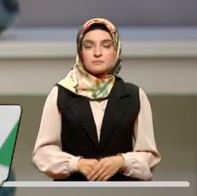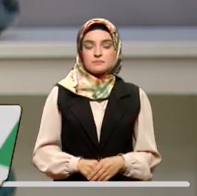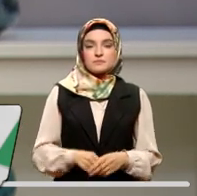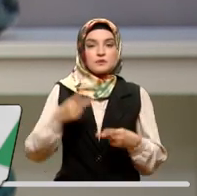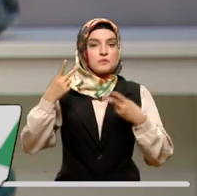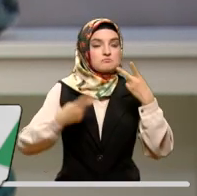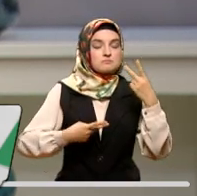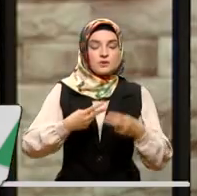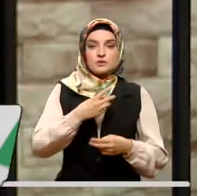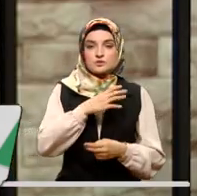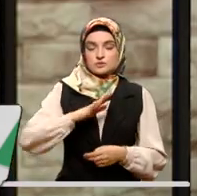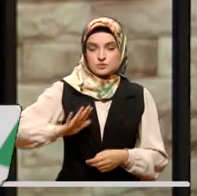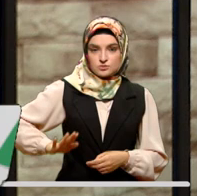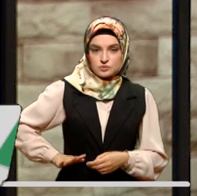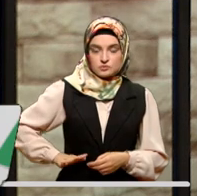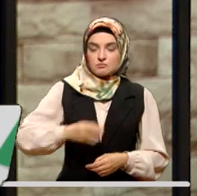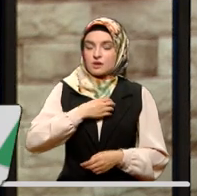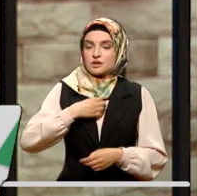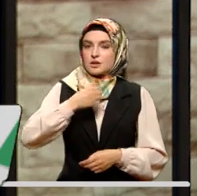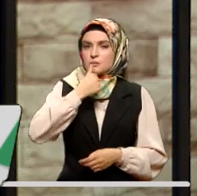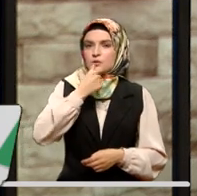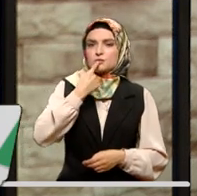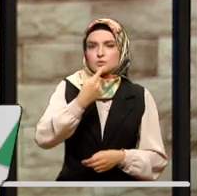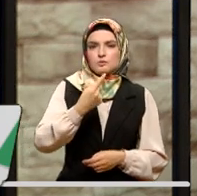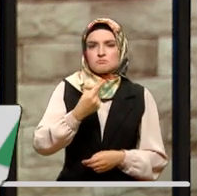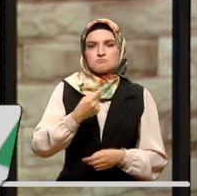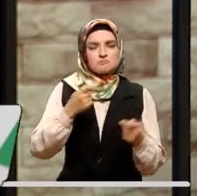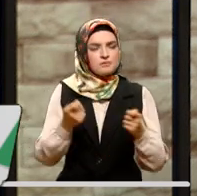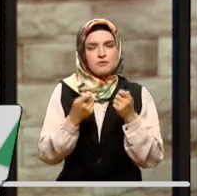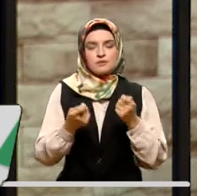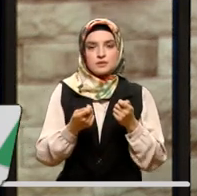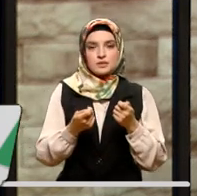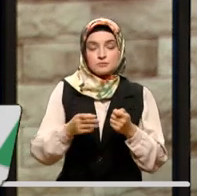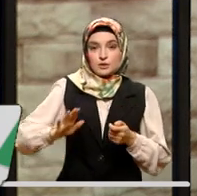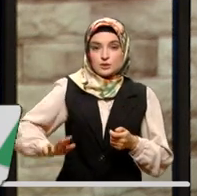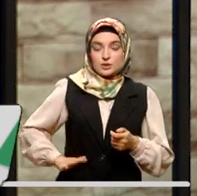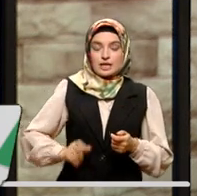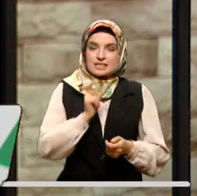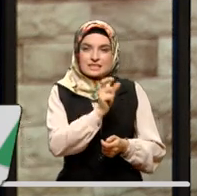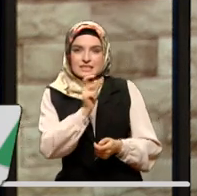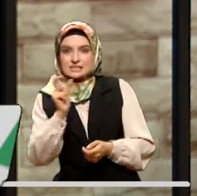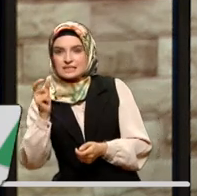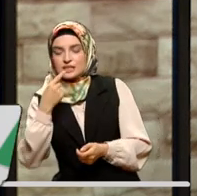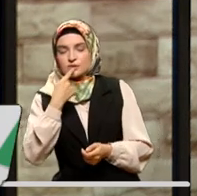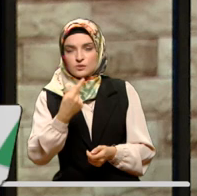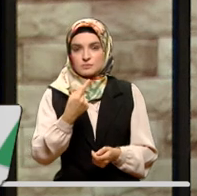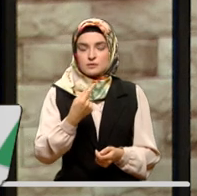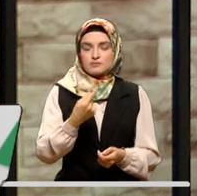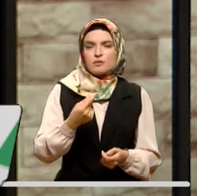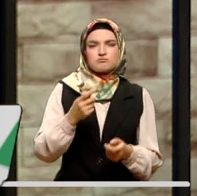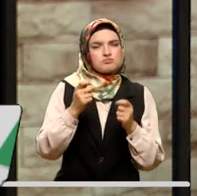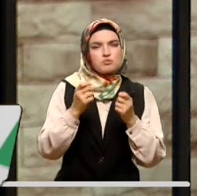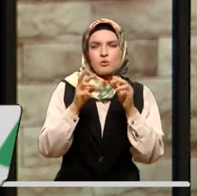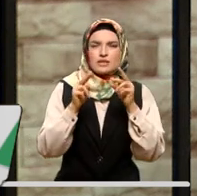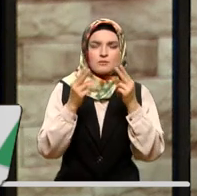çocuklar anneyi babayı hani söylesin diye uğraşırız. Anne de baba de diye. Çocuk hecelemeye başladığı zaman belki biraz zor gibi gelir